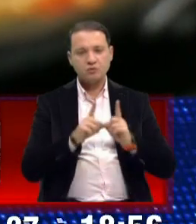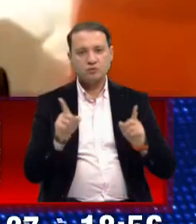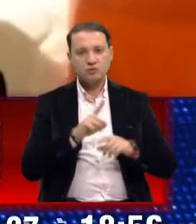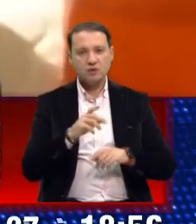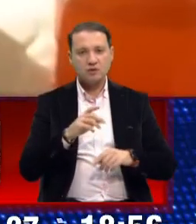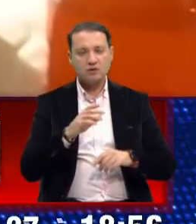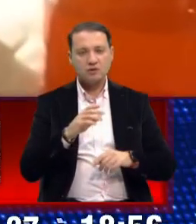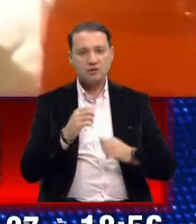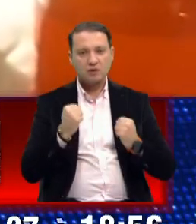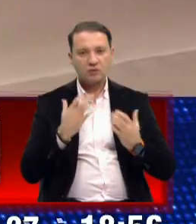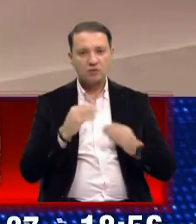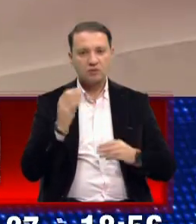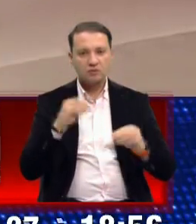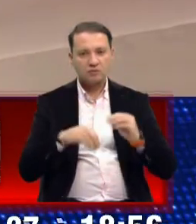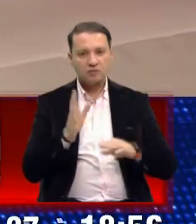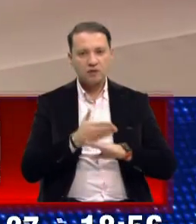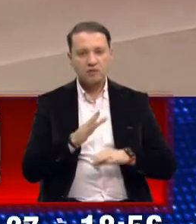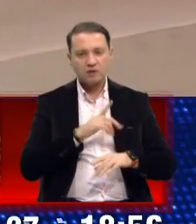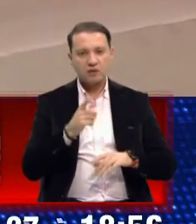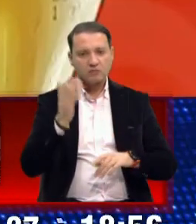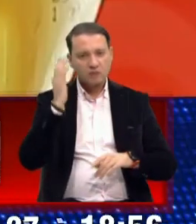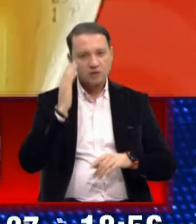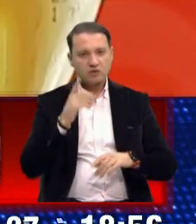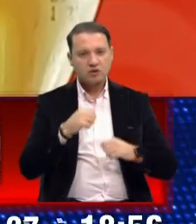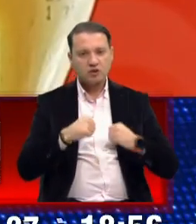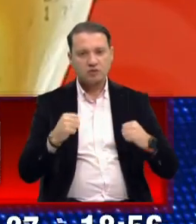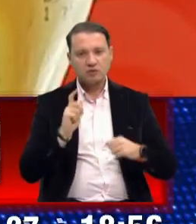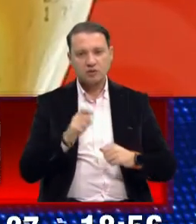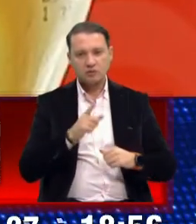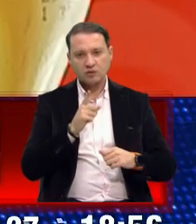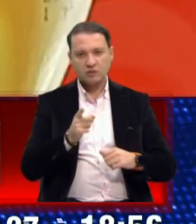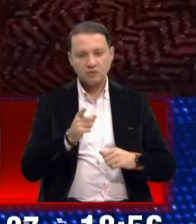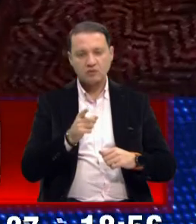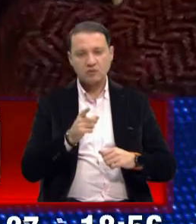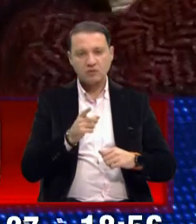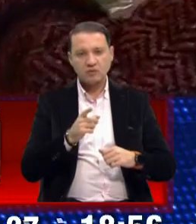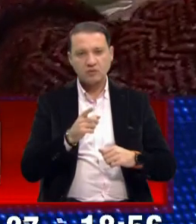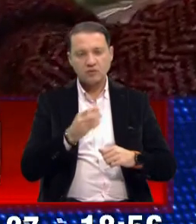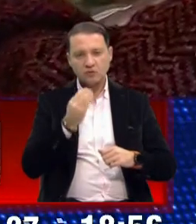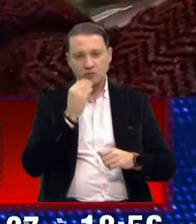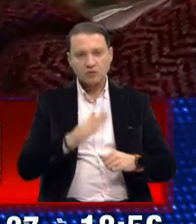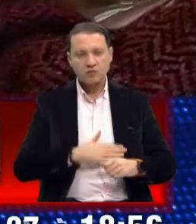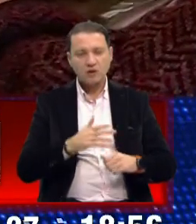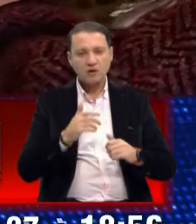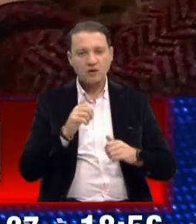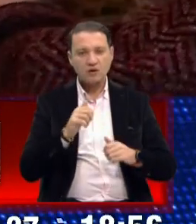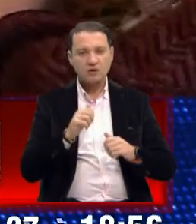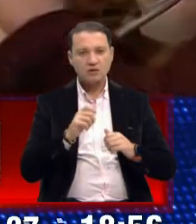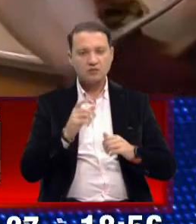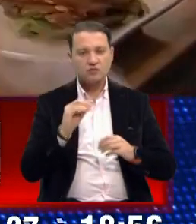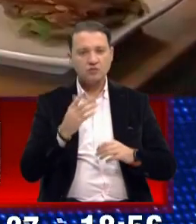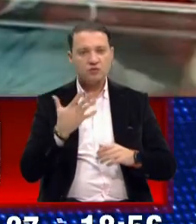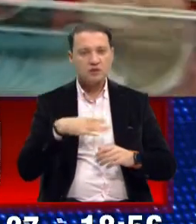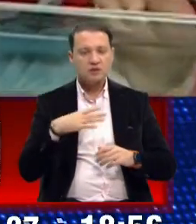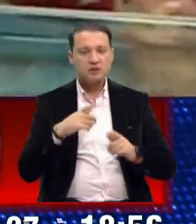dayanabilmesi için konulan maddeler var en başta o şişmanlık yapıyor ve doyma hissini etkiliyor çocuk çok istedi